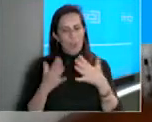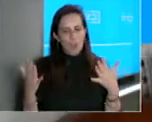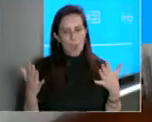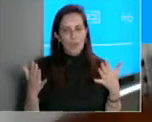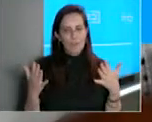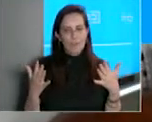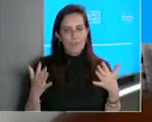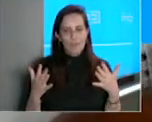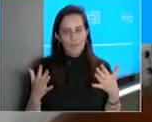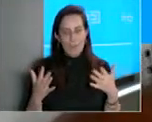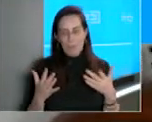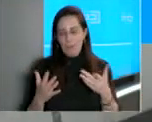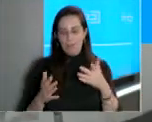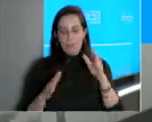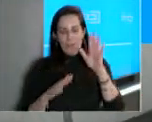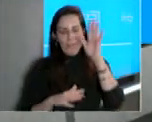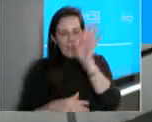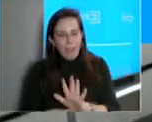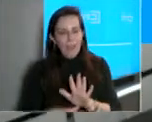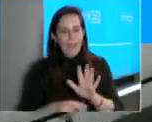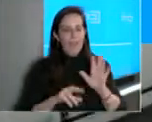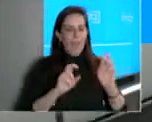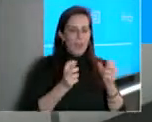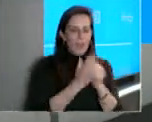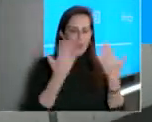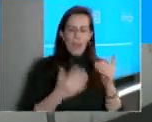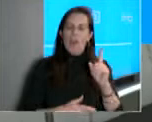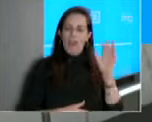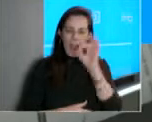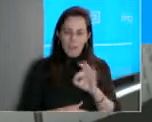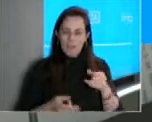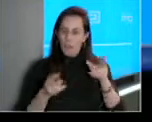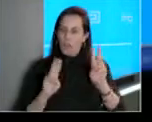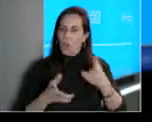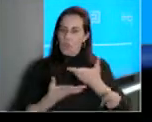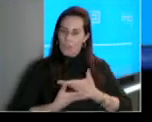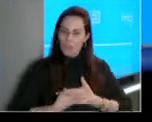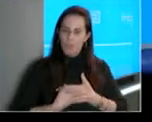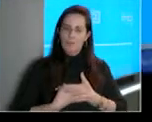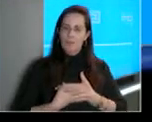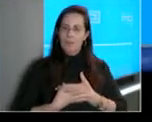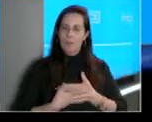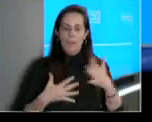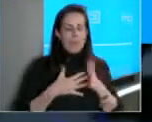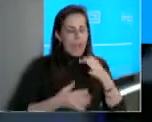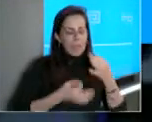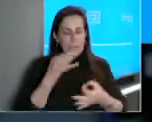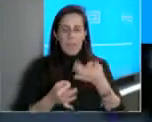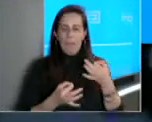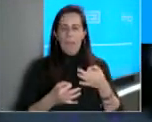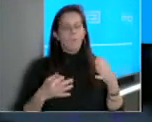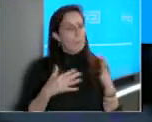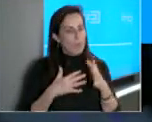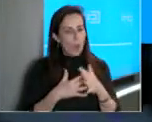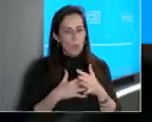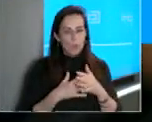בין מדיה למדיה. אבל עדיין אתה יכול לקבל תחקירים